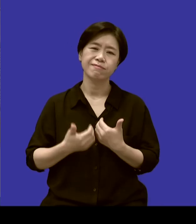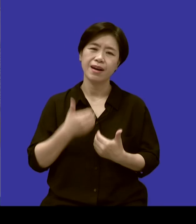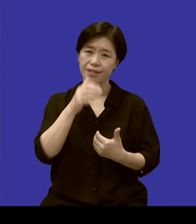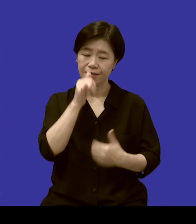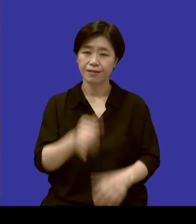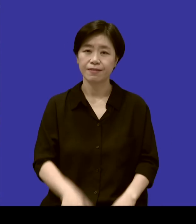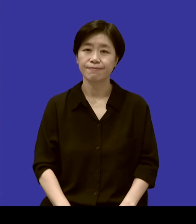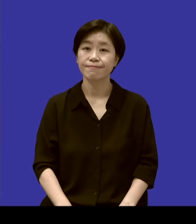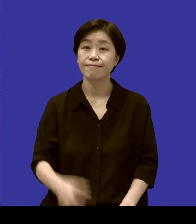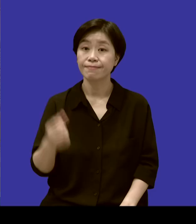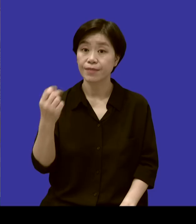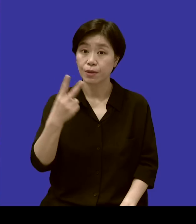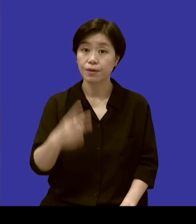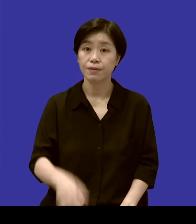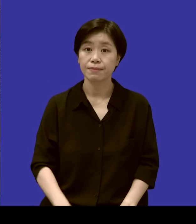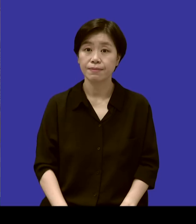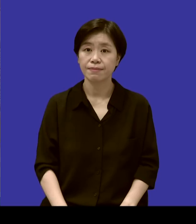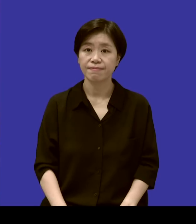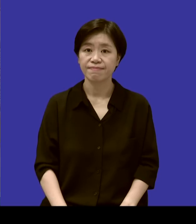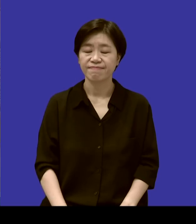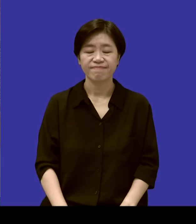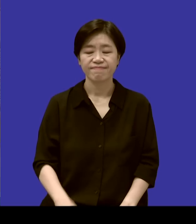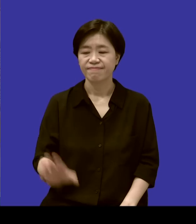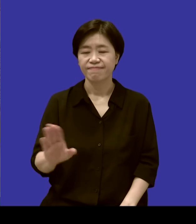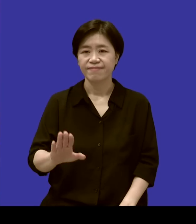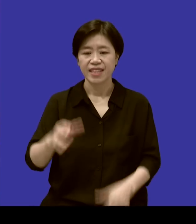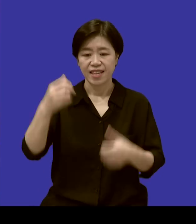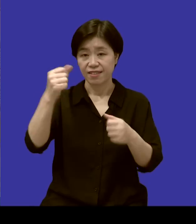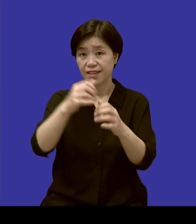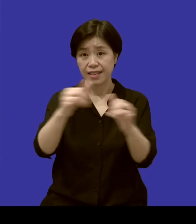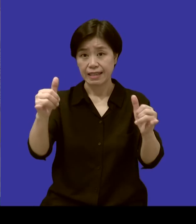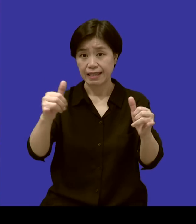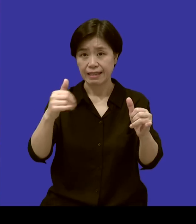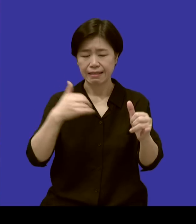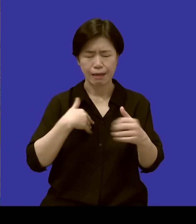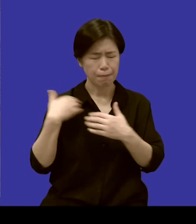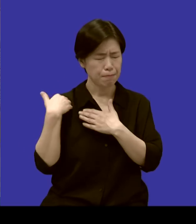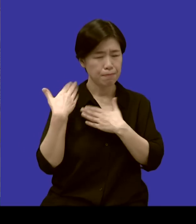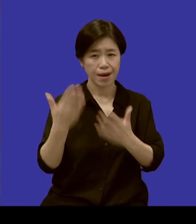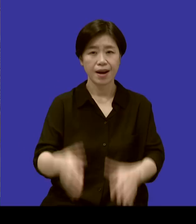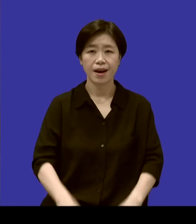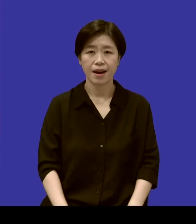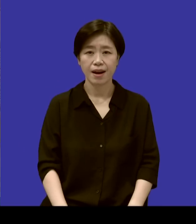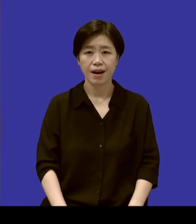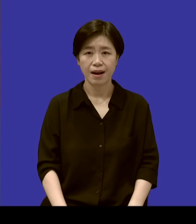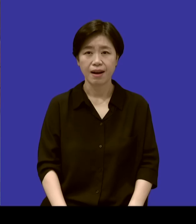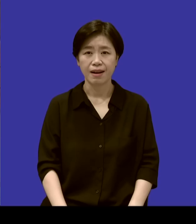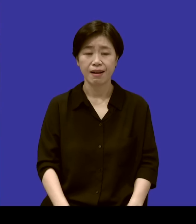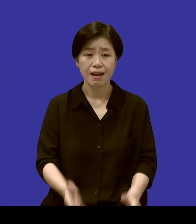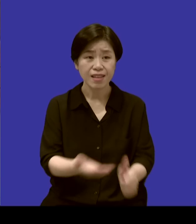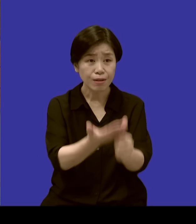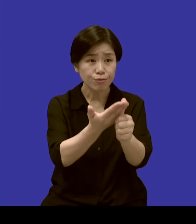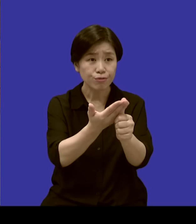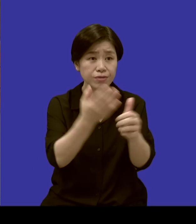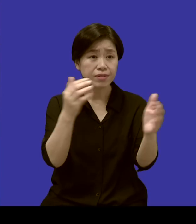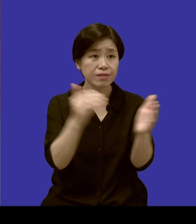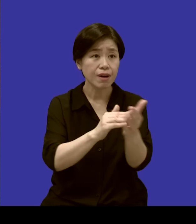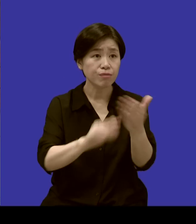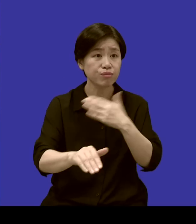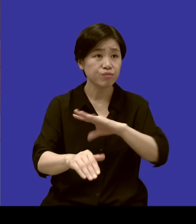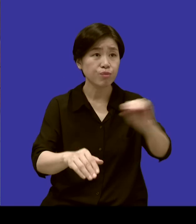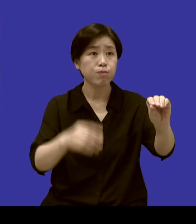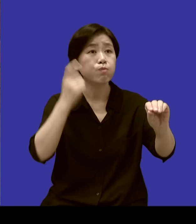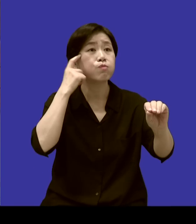마음에는 한가운데 연예인은 내가 양육을 하는 게 아니야, 시켜놓으면 도망가냐 이런 생각이 들어요. 그럴 수